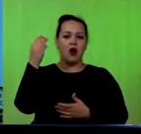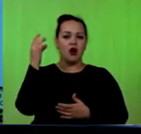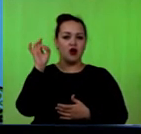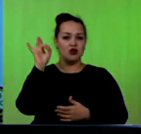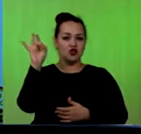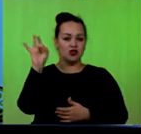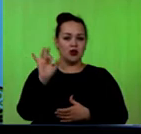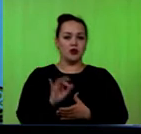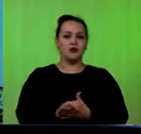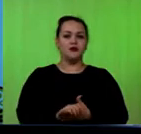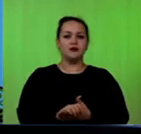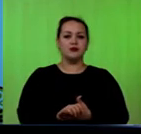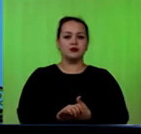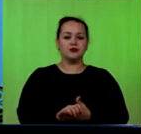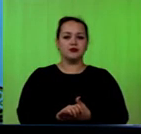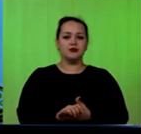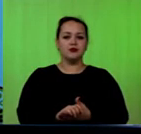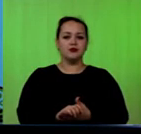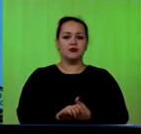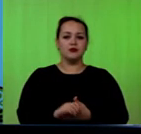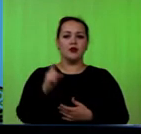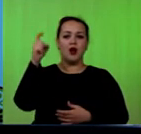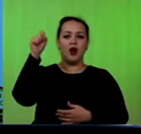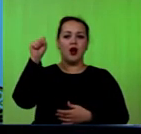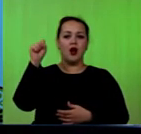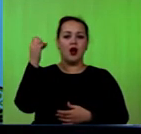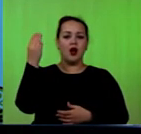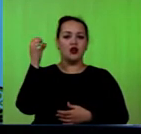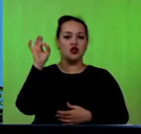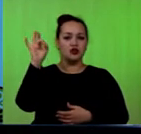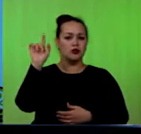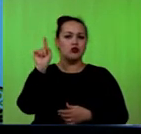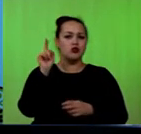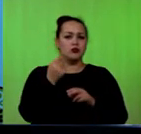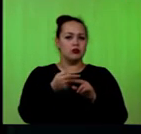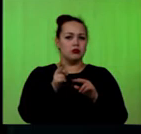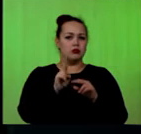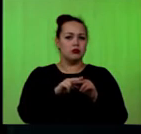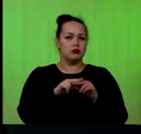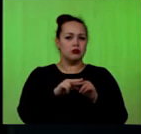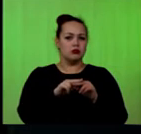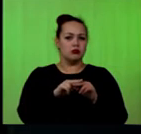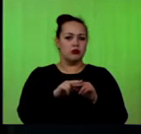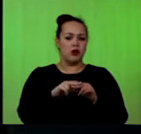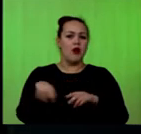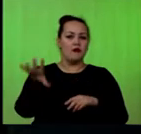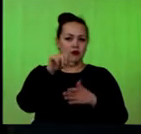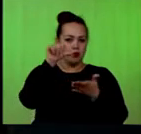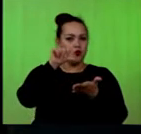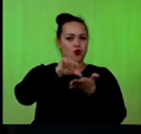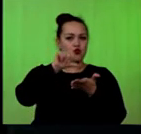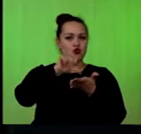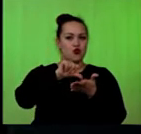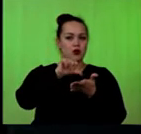знакомиться с таким понятием как хаша что же такое хаша все ли мы участвуем в шаре